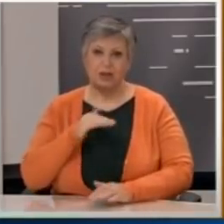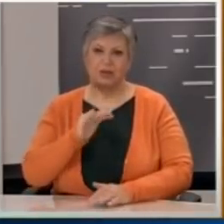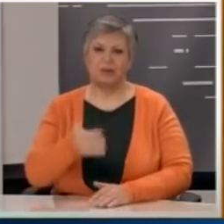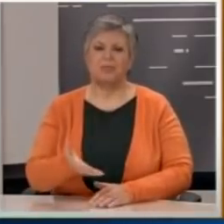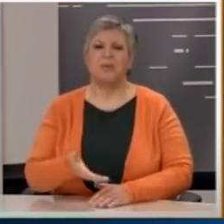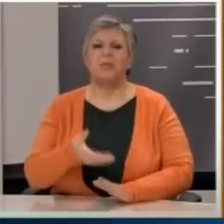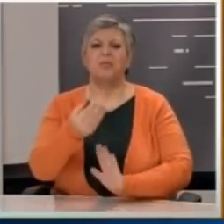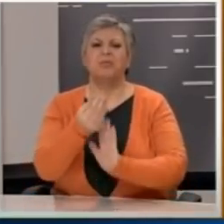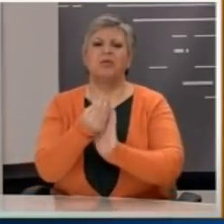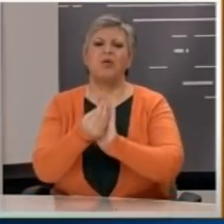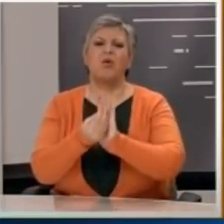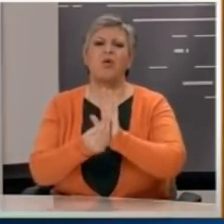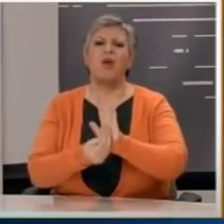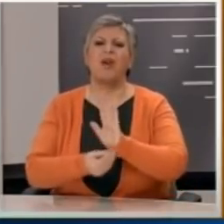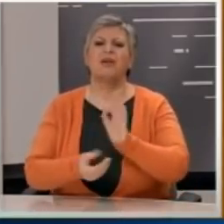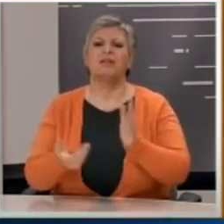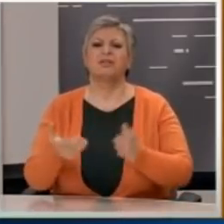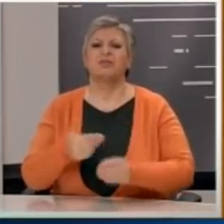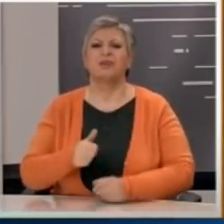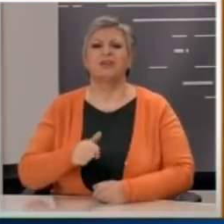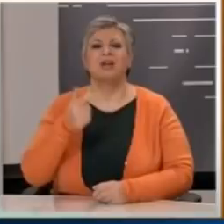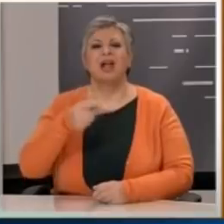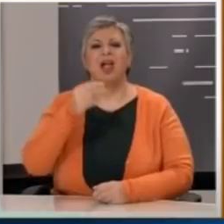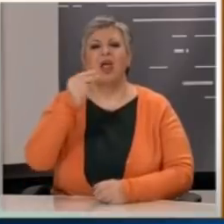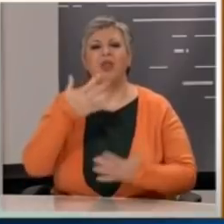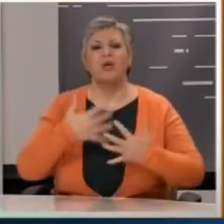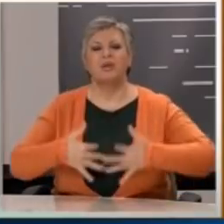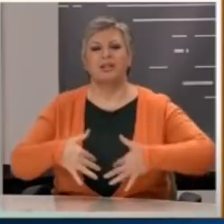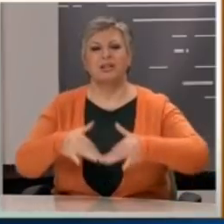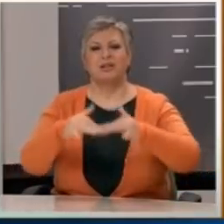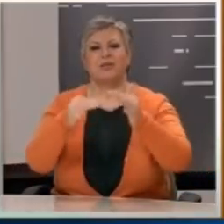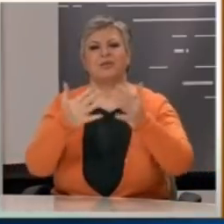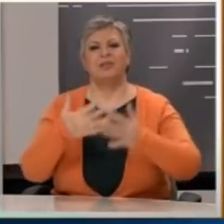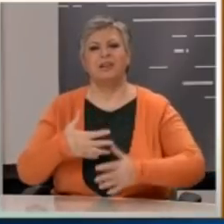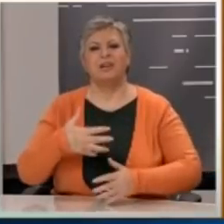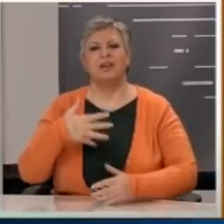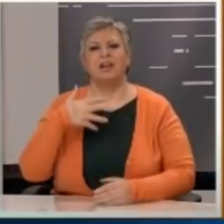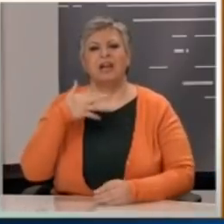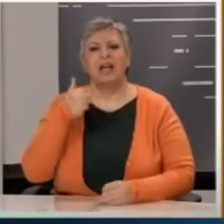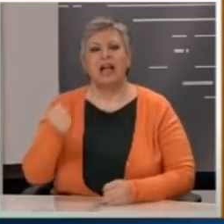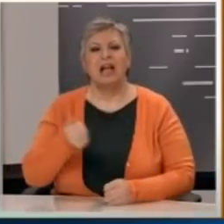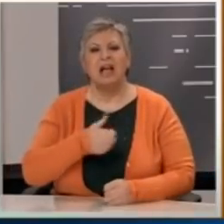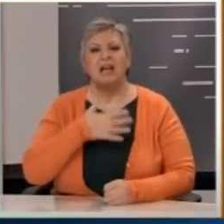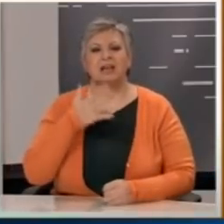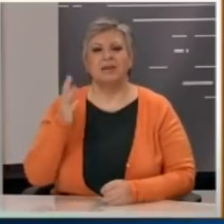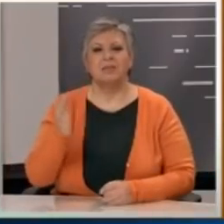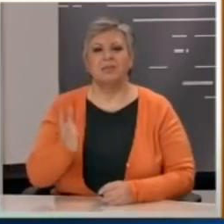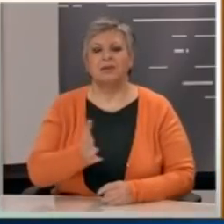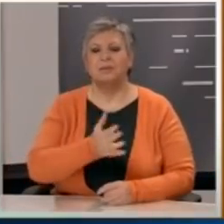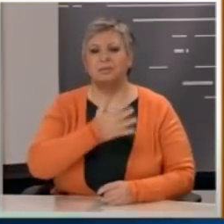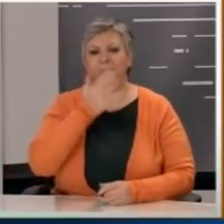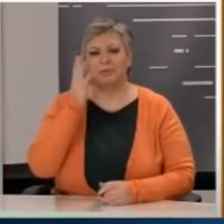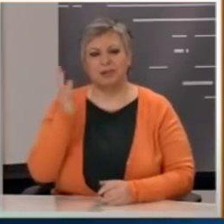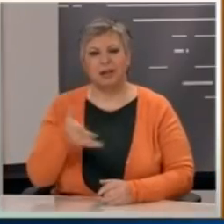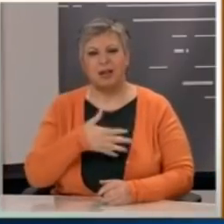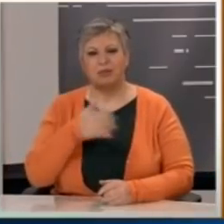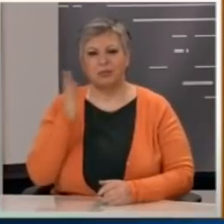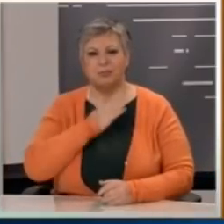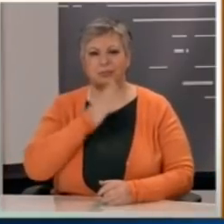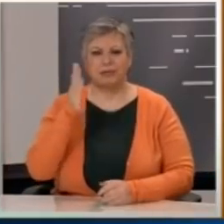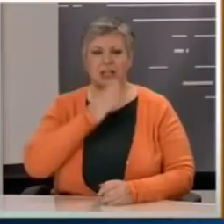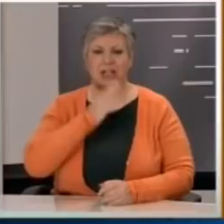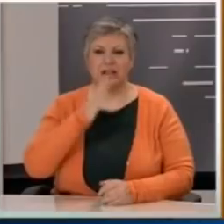πάρα πολλές φορές το Κοινοβούλιο μας έχει εξαπατηθεί, άμα θυμηθούμε τι έλεγε το